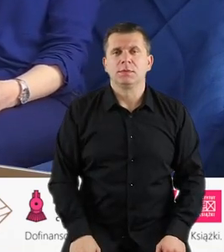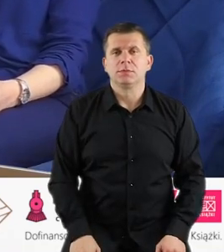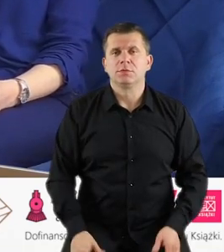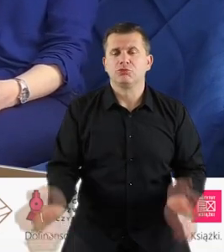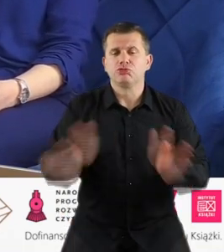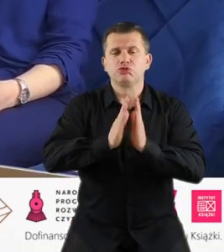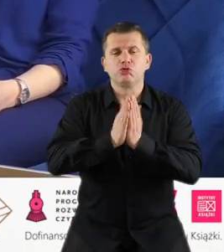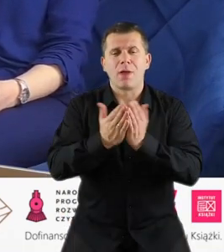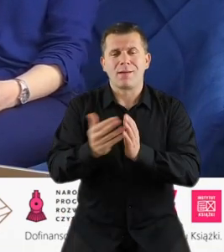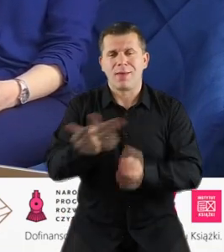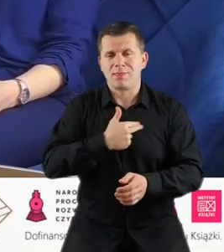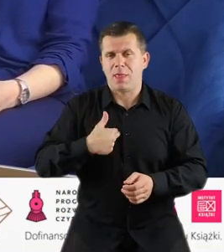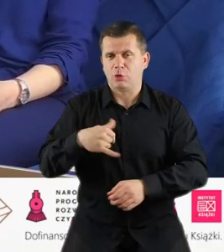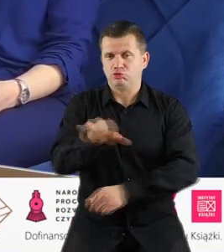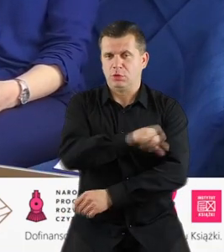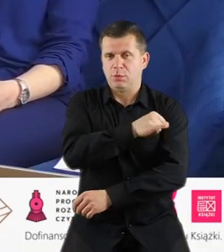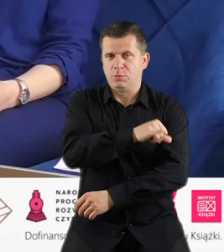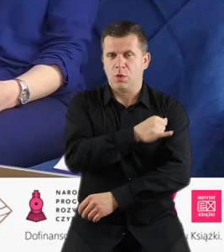Bułbaka, księdza naszych imion.